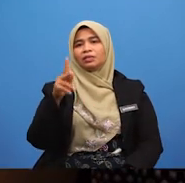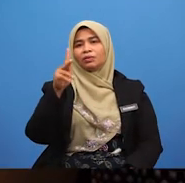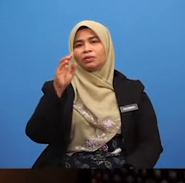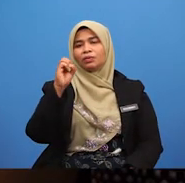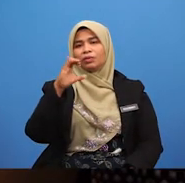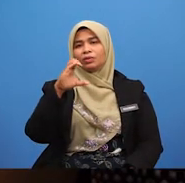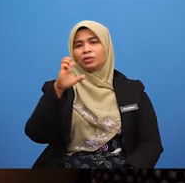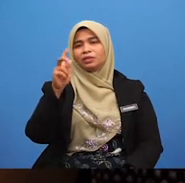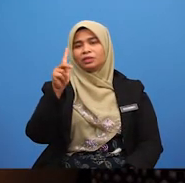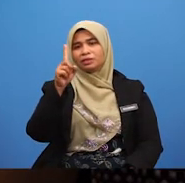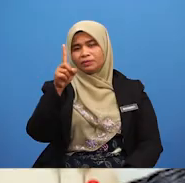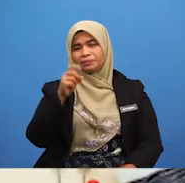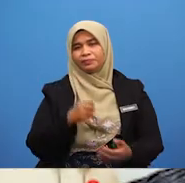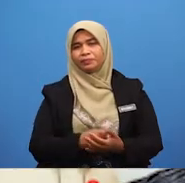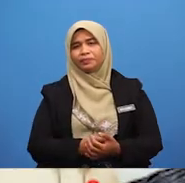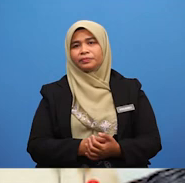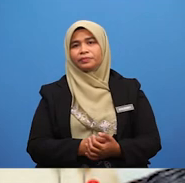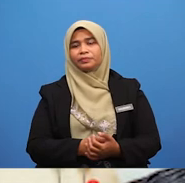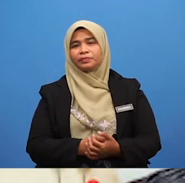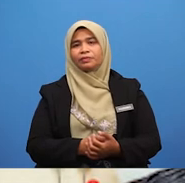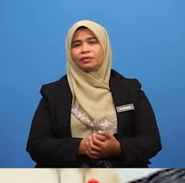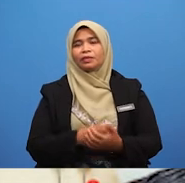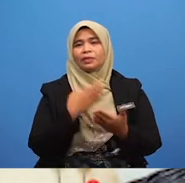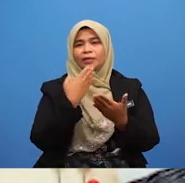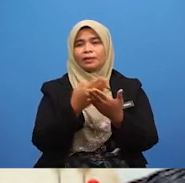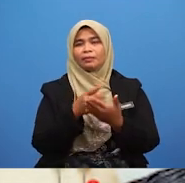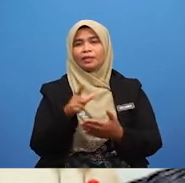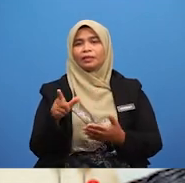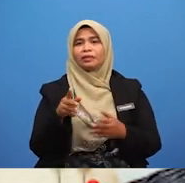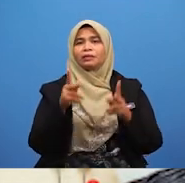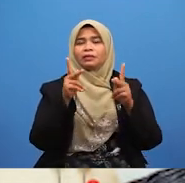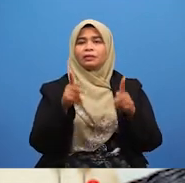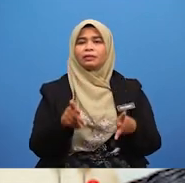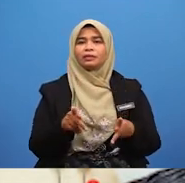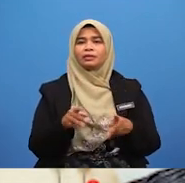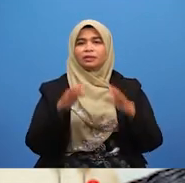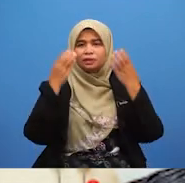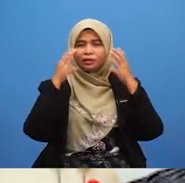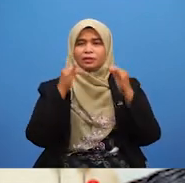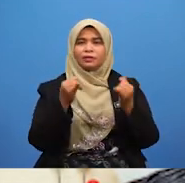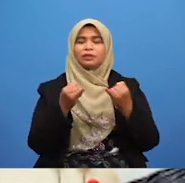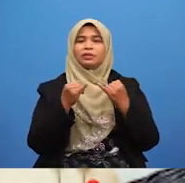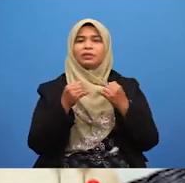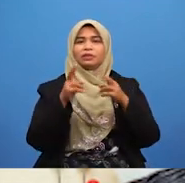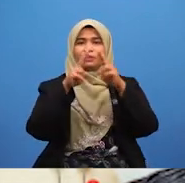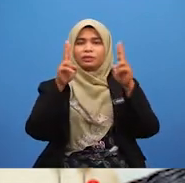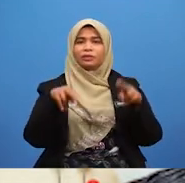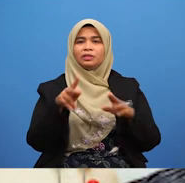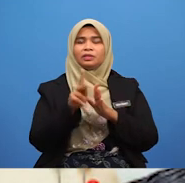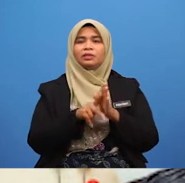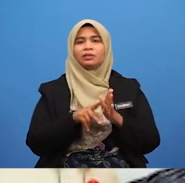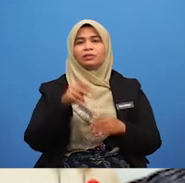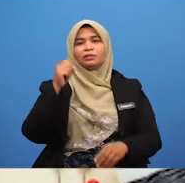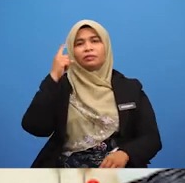Baiklah, pelajar. Cikgu ingin menguji kefahaman kamu. Jadi, marilah kita cuba